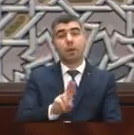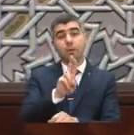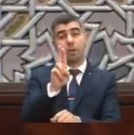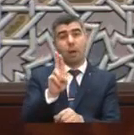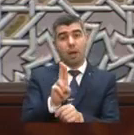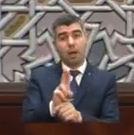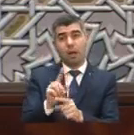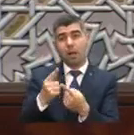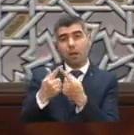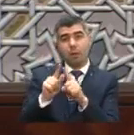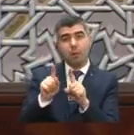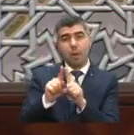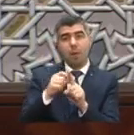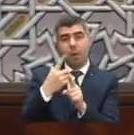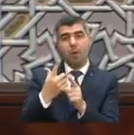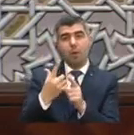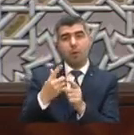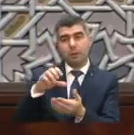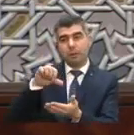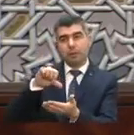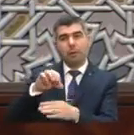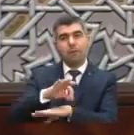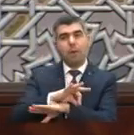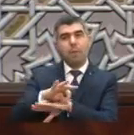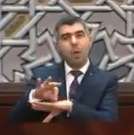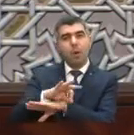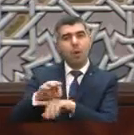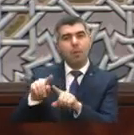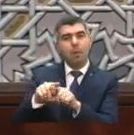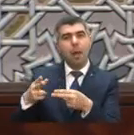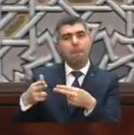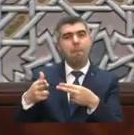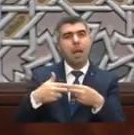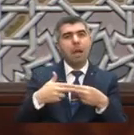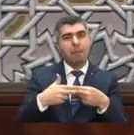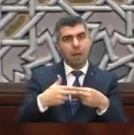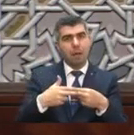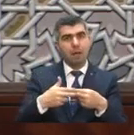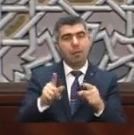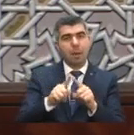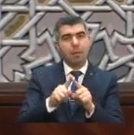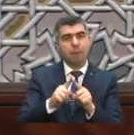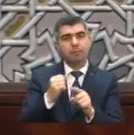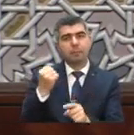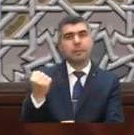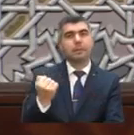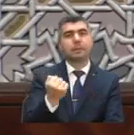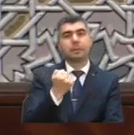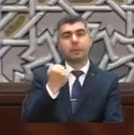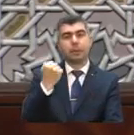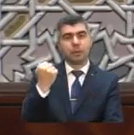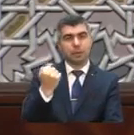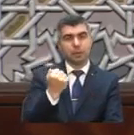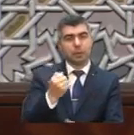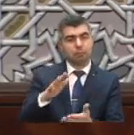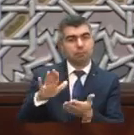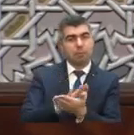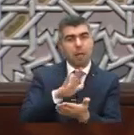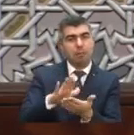توصل مراكز تسجيل السيارات برخص السياقه والورقه الرماديه البيومتريه للسيدات والساده النواب المحترمين